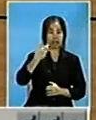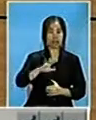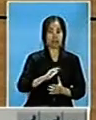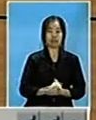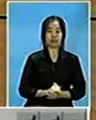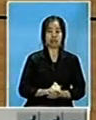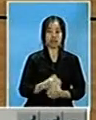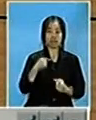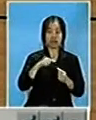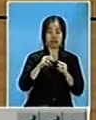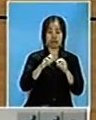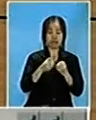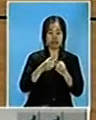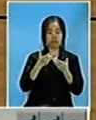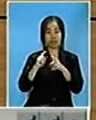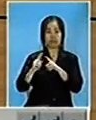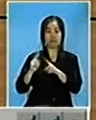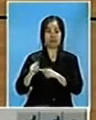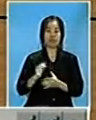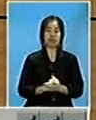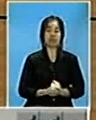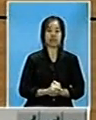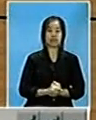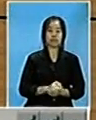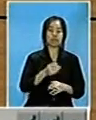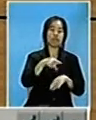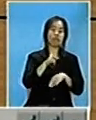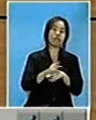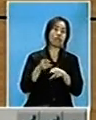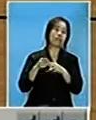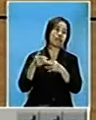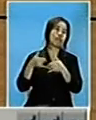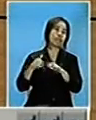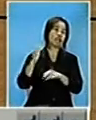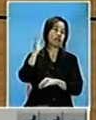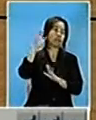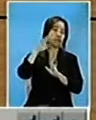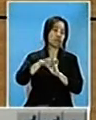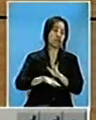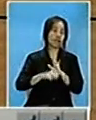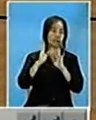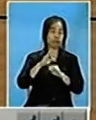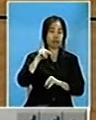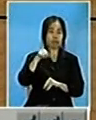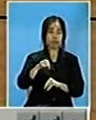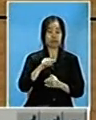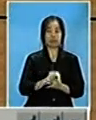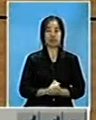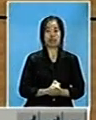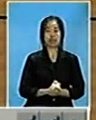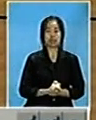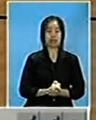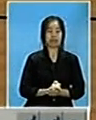ครับใช้พจนานุกรมบ้างอะไรบ้างท่านประธานก็ปล่อยให้มีคำอภิปรายทำนองนี้อยู่ในสภา